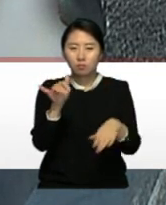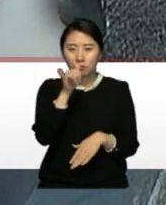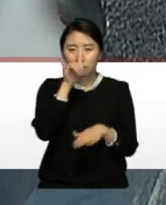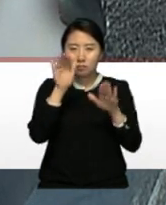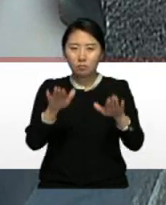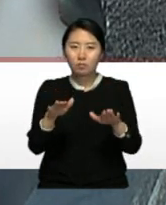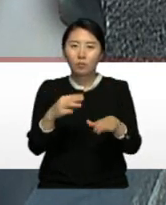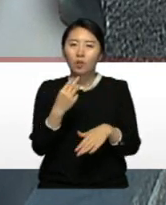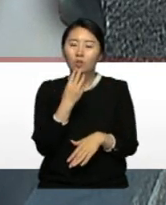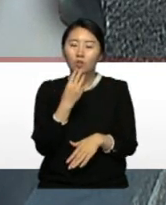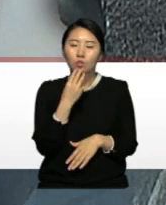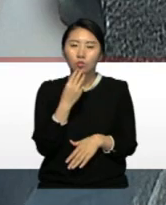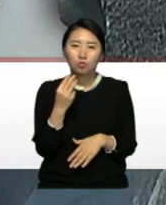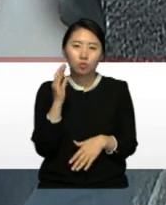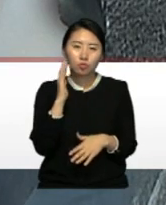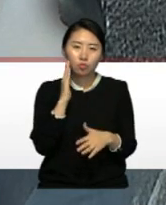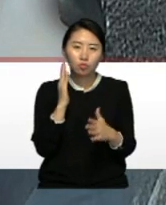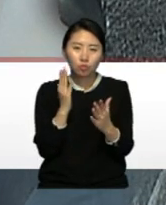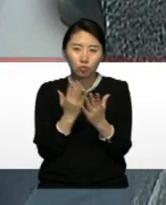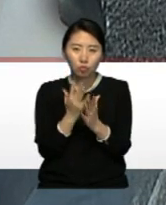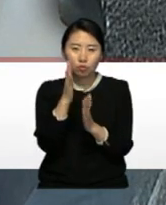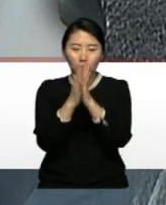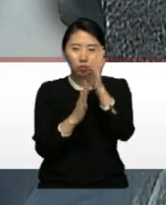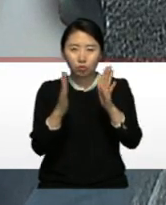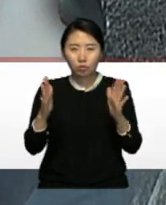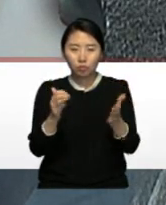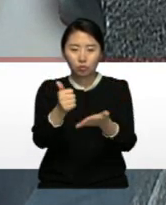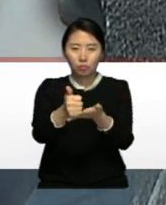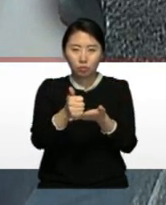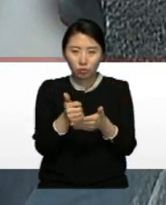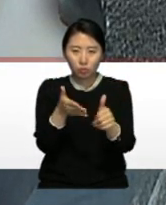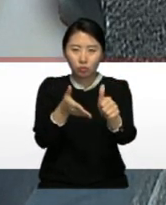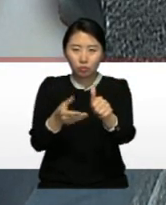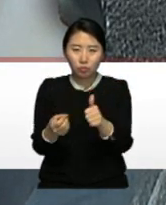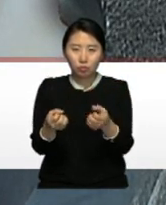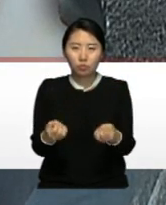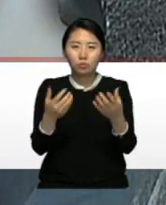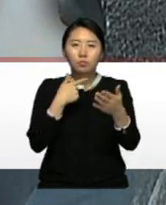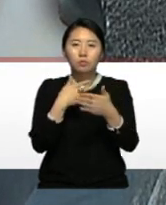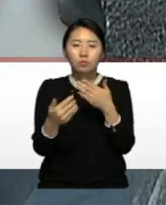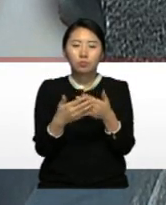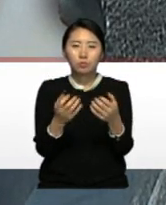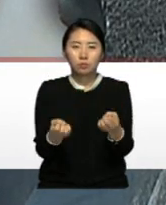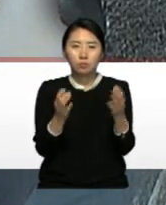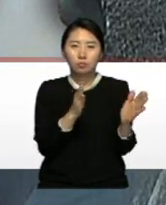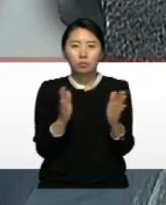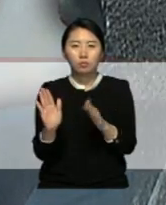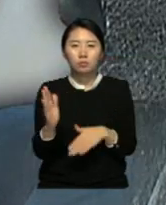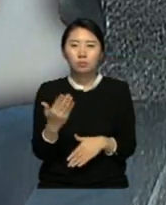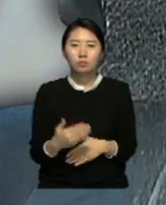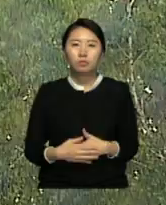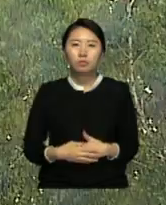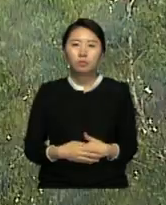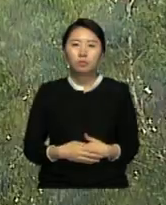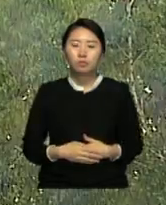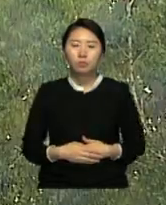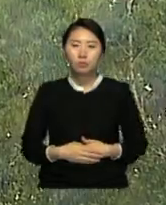올해는 서울숲에서 도심 속 휴양림으로의 초대를 주제로 다양한 체험 행사를 마련했습니다. 지역 배 기자입니다.